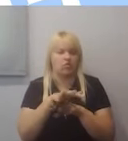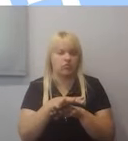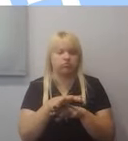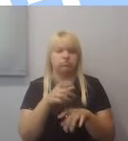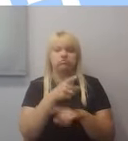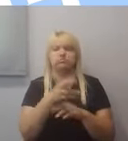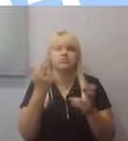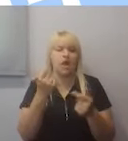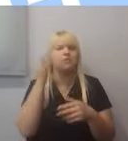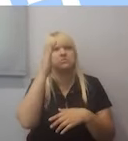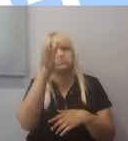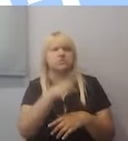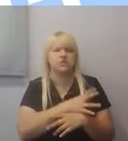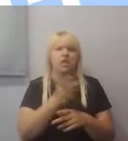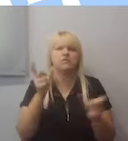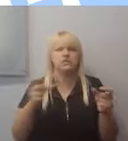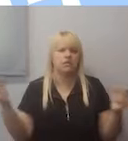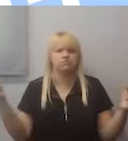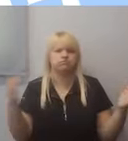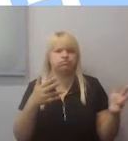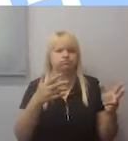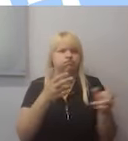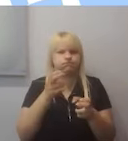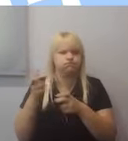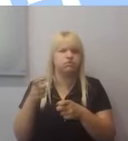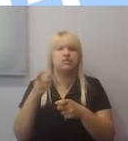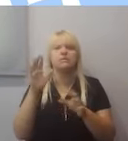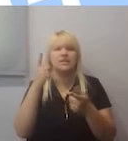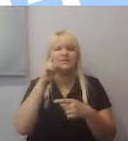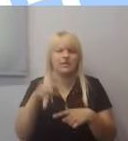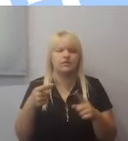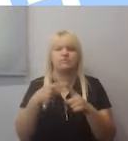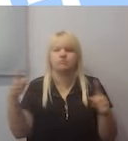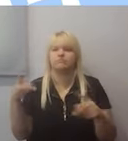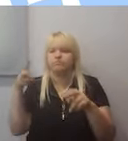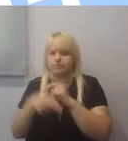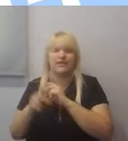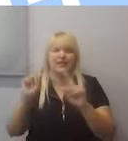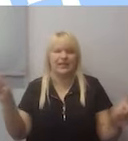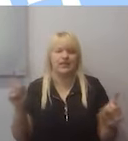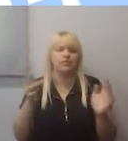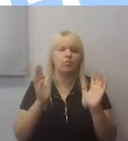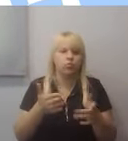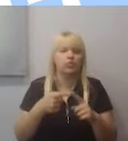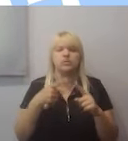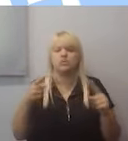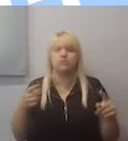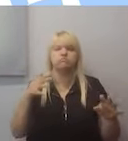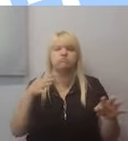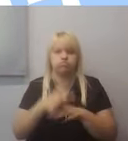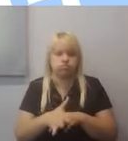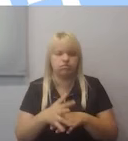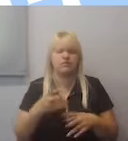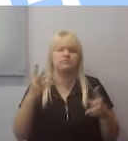viņš jau šobrīd mēs varam paredzēt ka viņam ir beigu termiņš būs kaut kāds terorakts liela skāda šodien